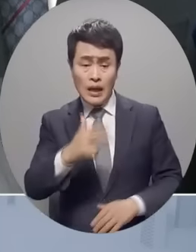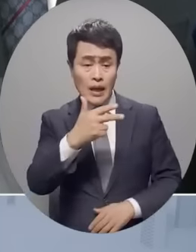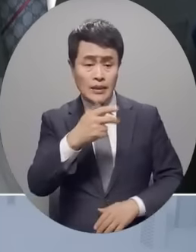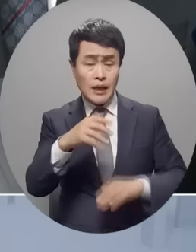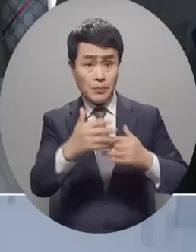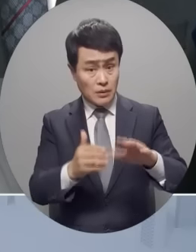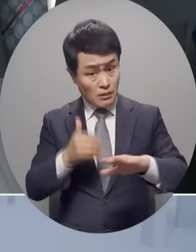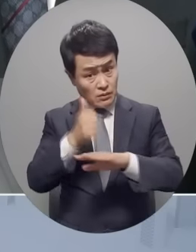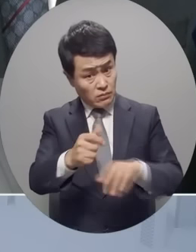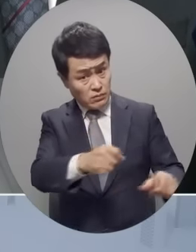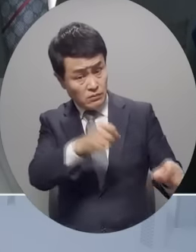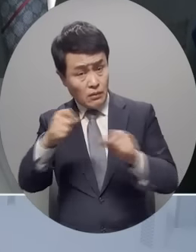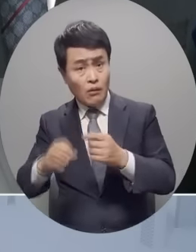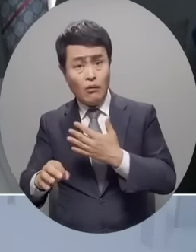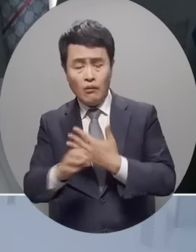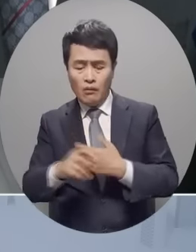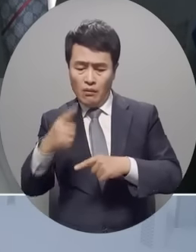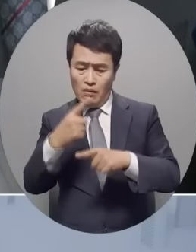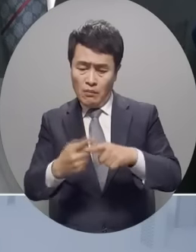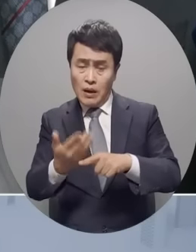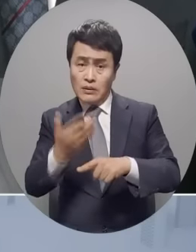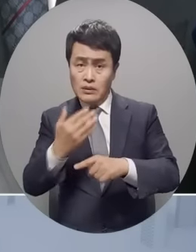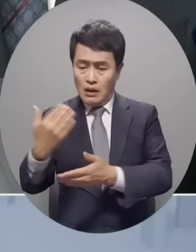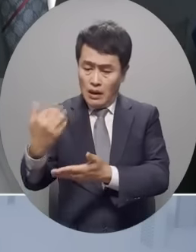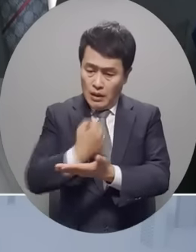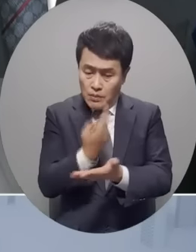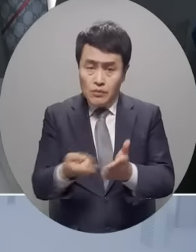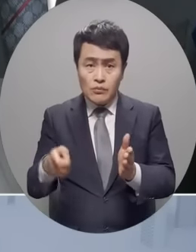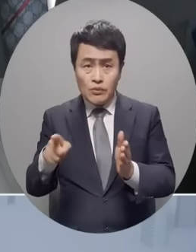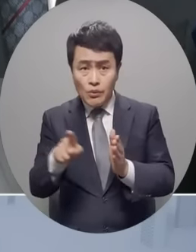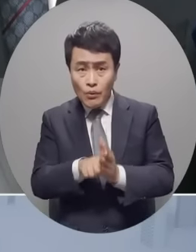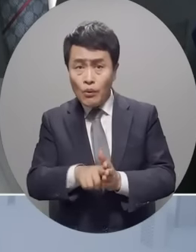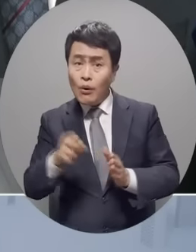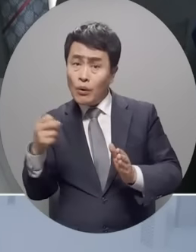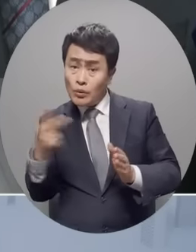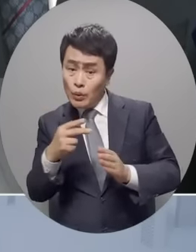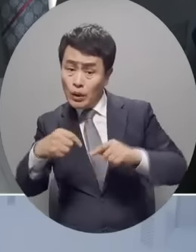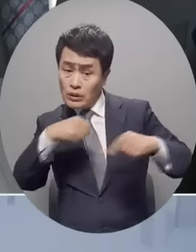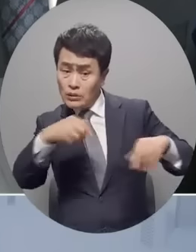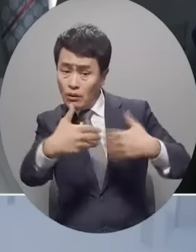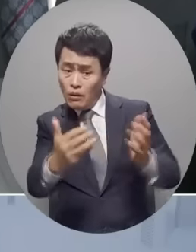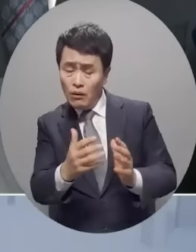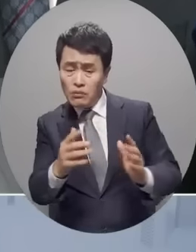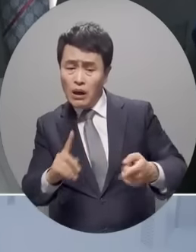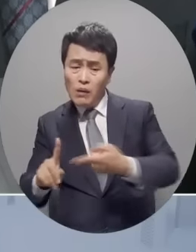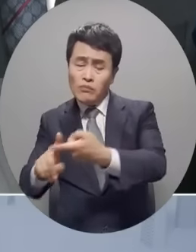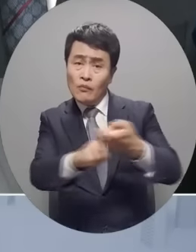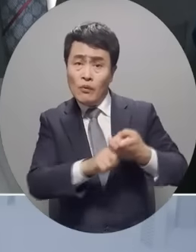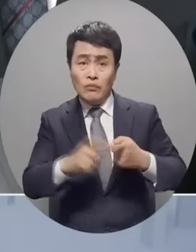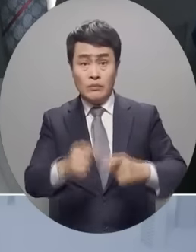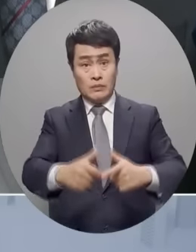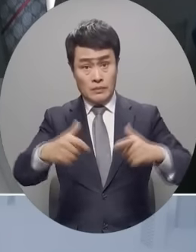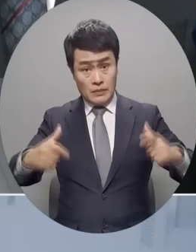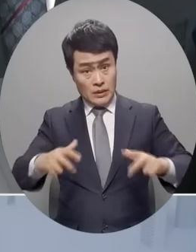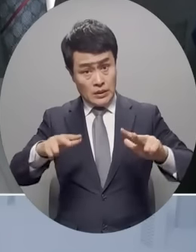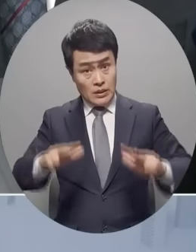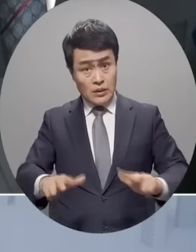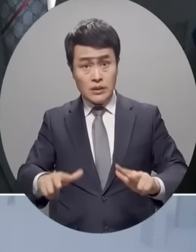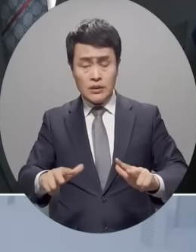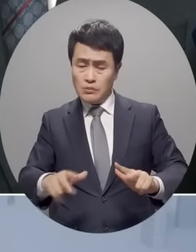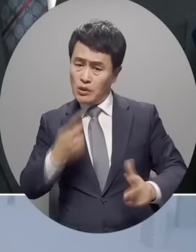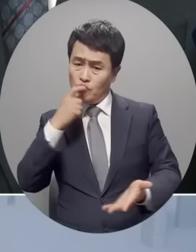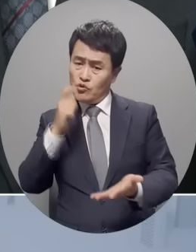정권을 연장하려면 과반 의석을 확보하기 위해서 또 다른 정당과 연정을 확대해야 하지만 현재로선